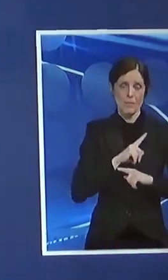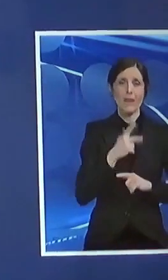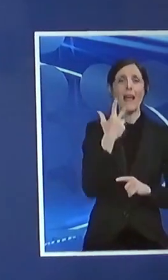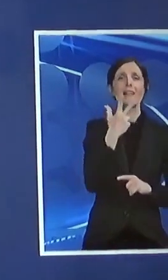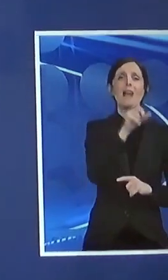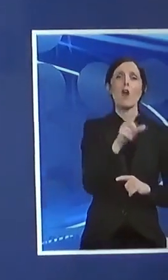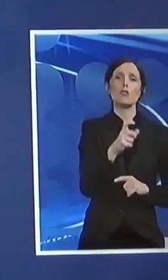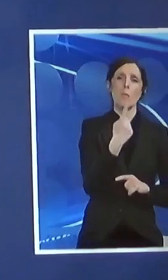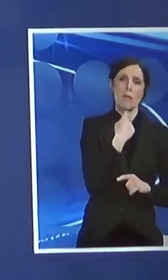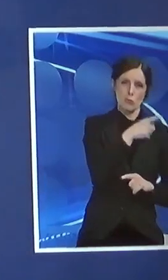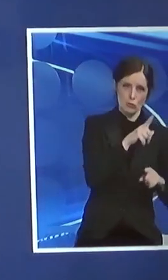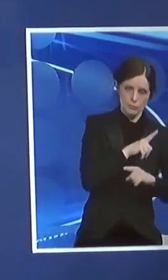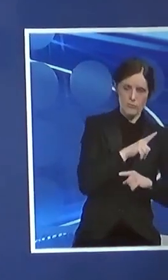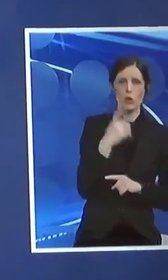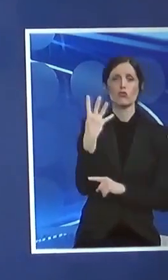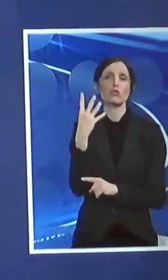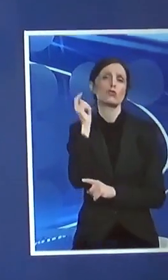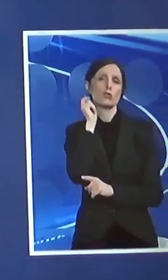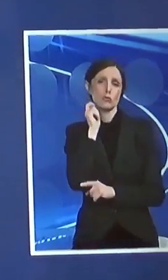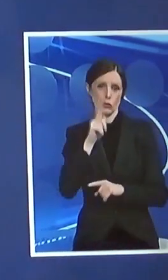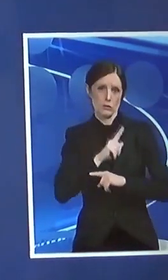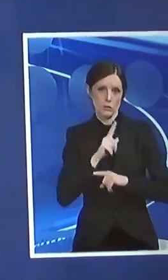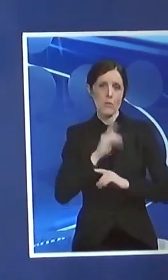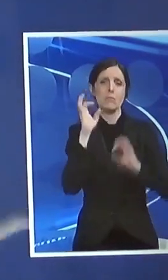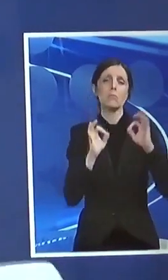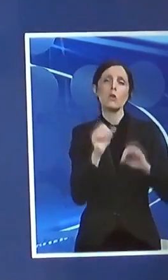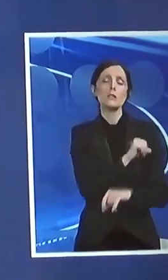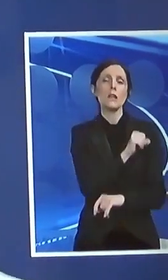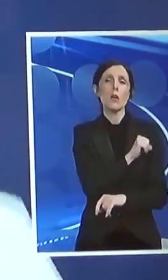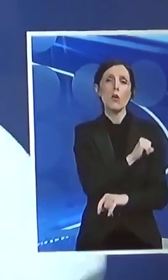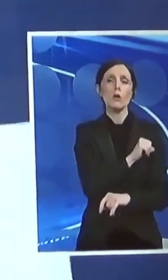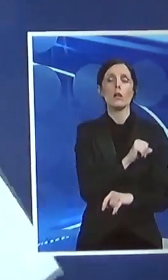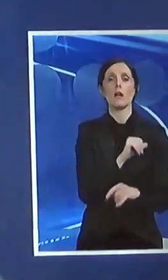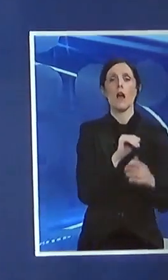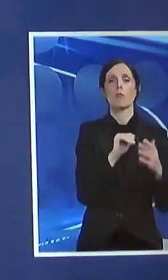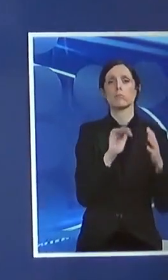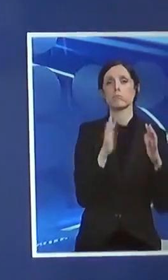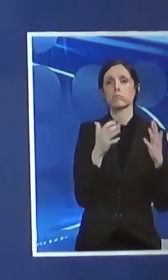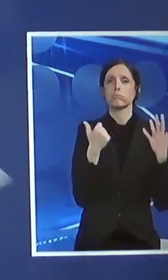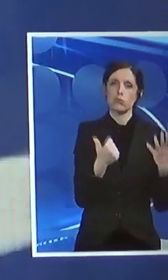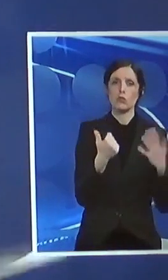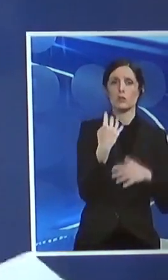muškog pola, 4 osobe ženskog pola, prosek godina je